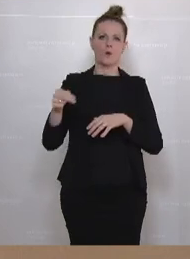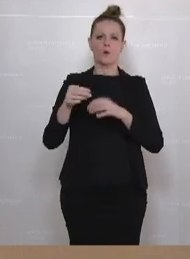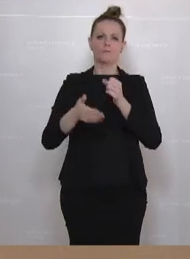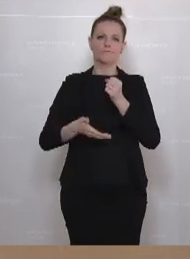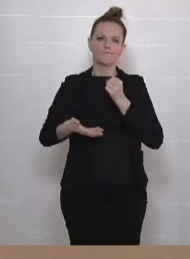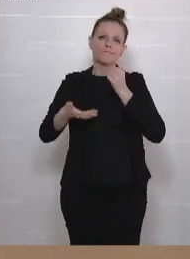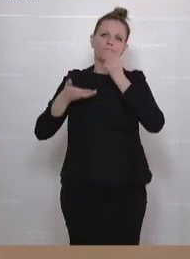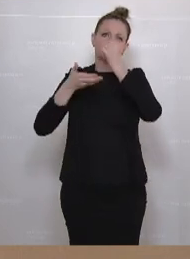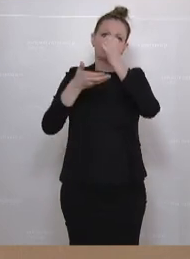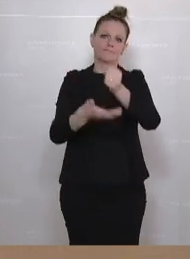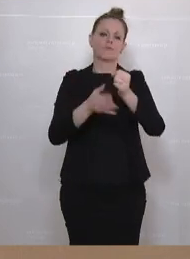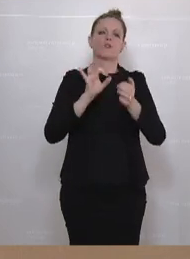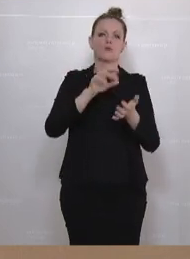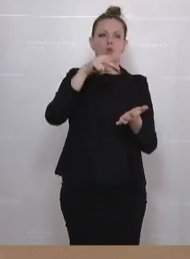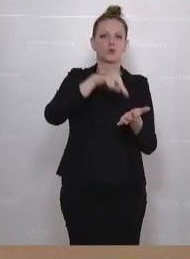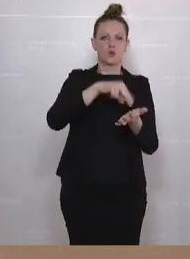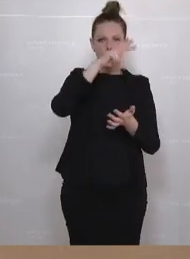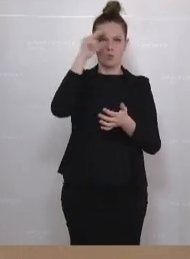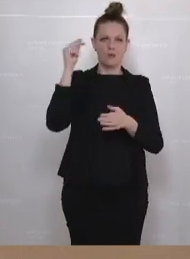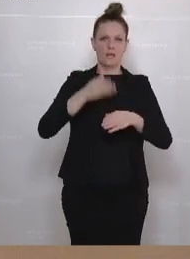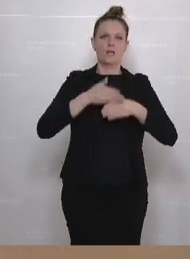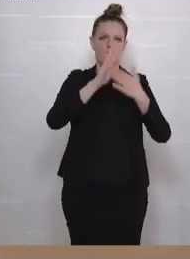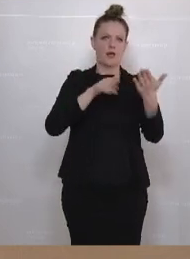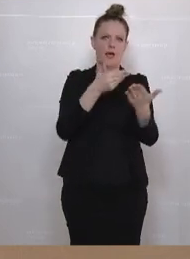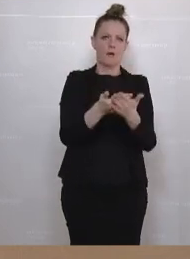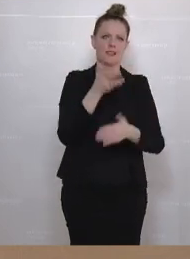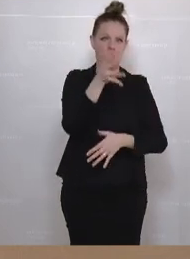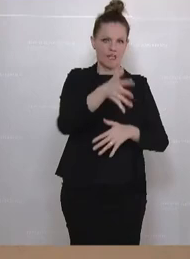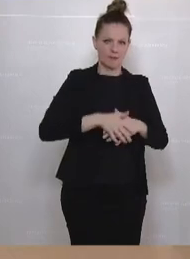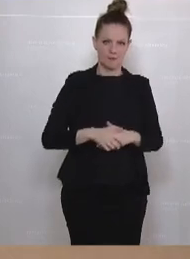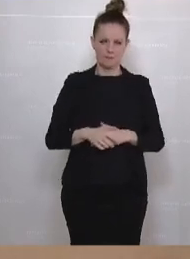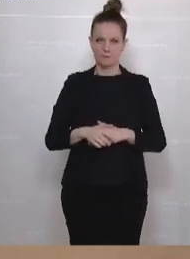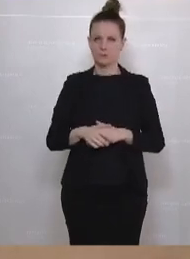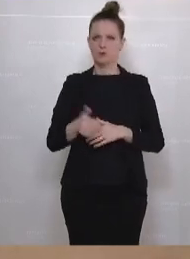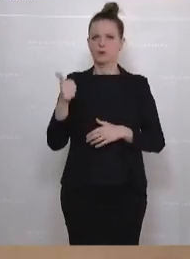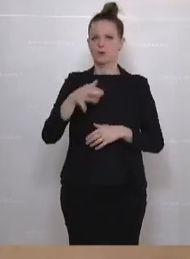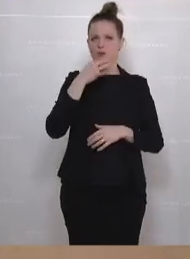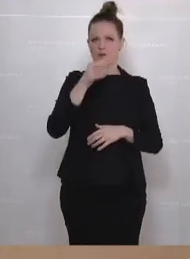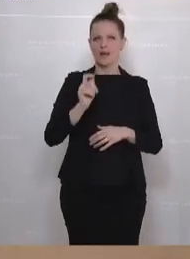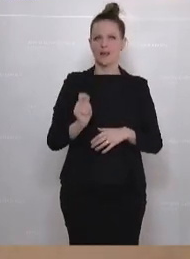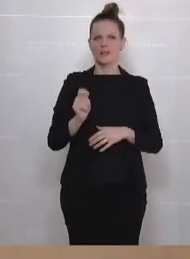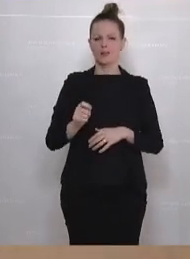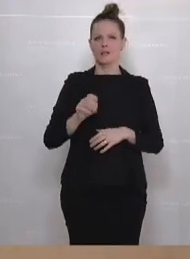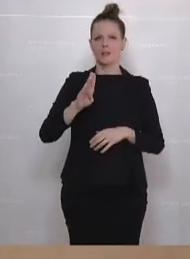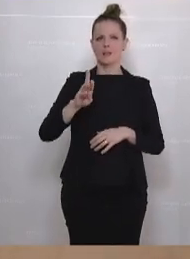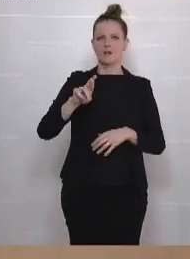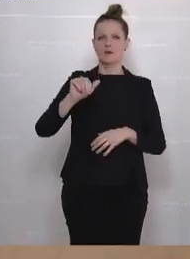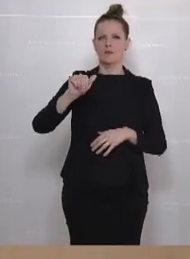18,2 Millionen Euro für Syrien für humanitäre Hilfe zur Verfügung stellen. Die nächste Zusatzfrage stellt die Frau Abgeordnete